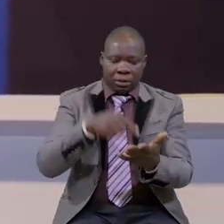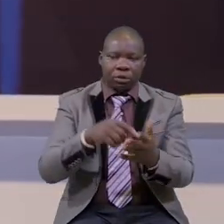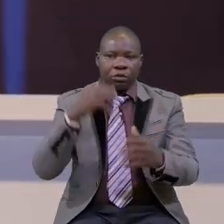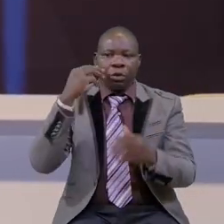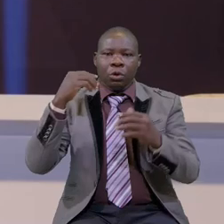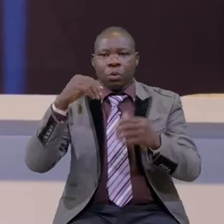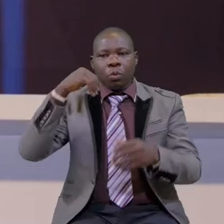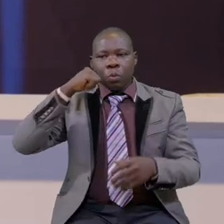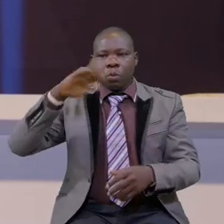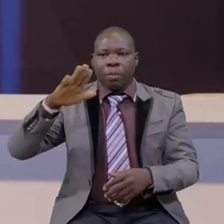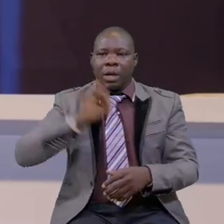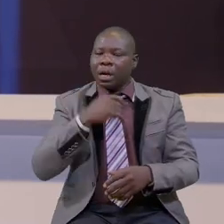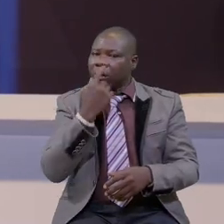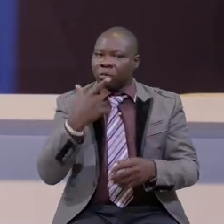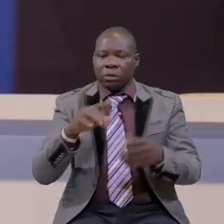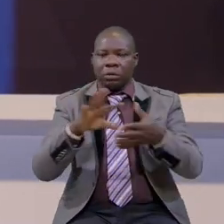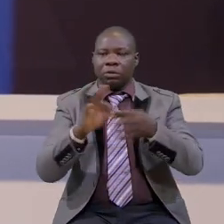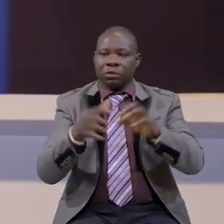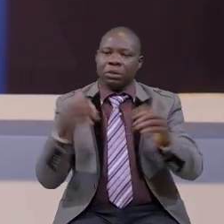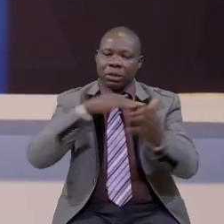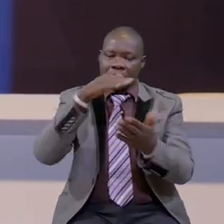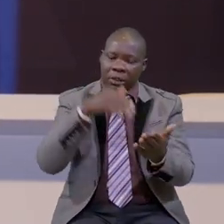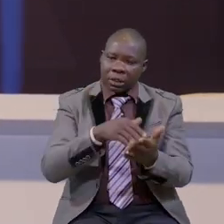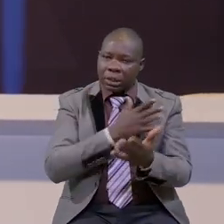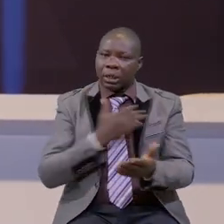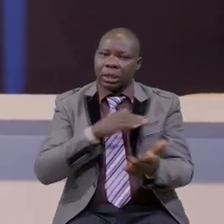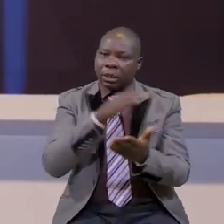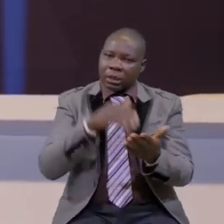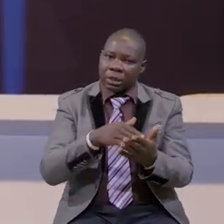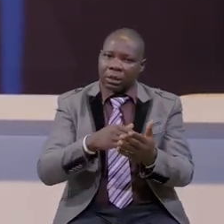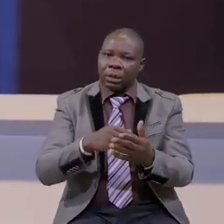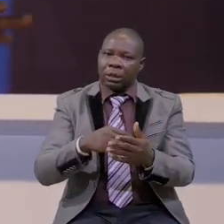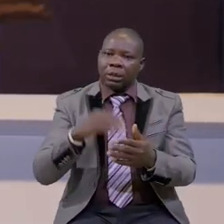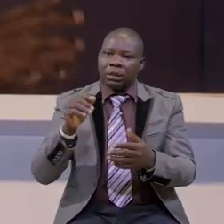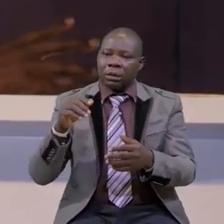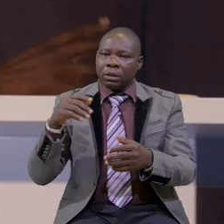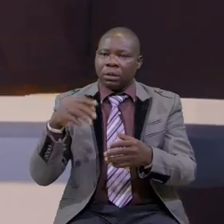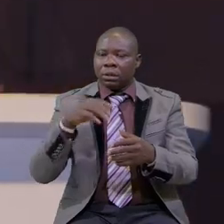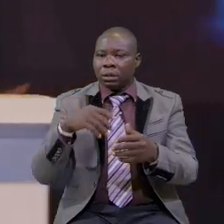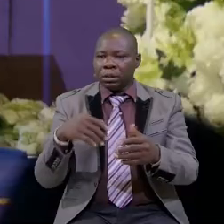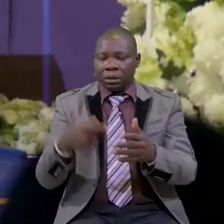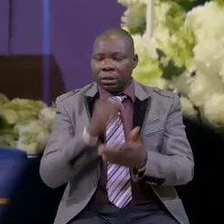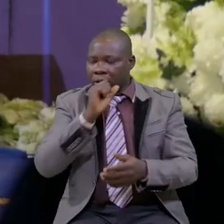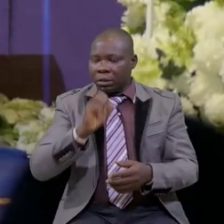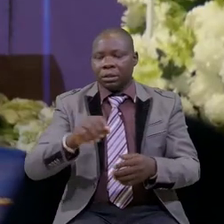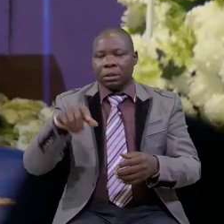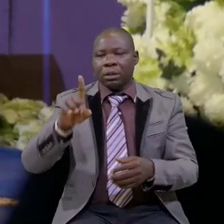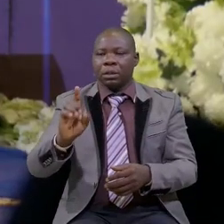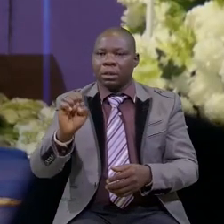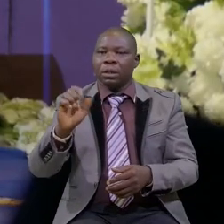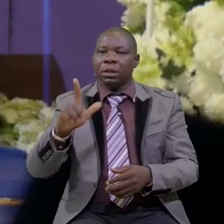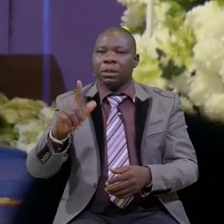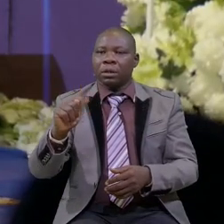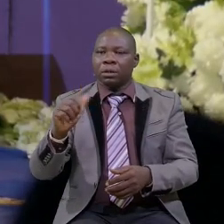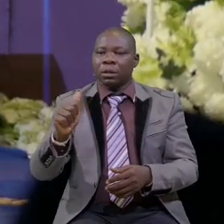raconté l'histoire à plusieurs reprises. Mais c'est dans l'état de l'état. Elle tournait autour d'un canari qui était